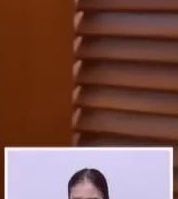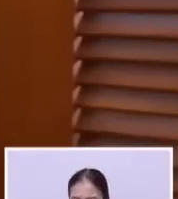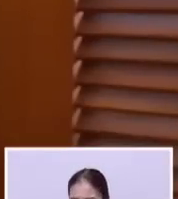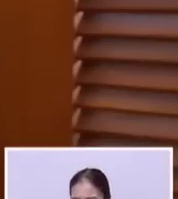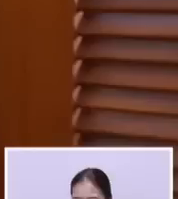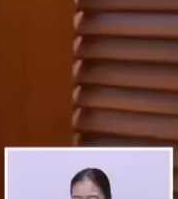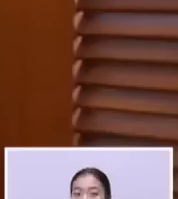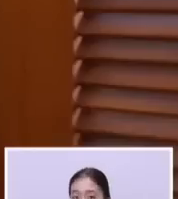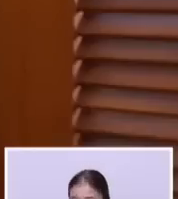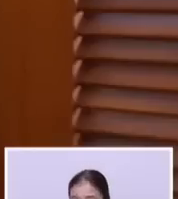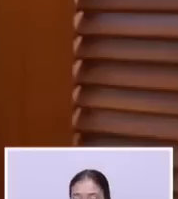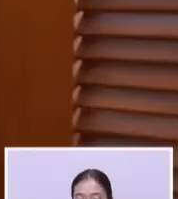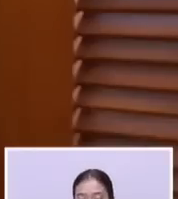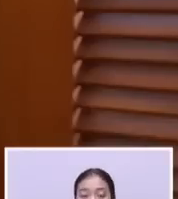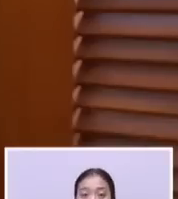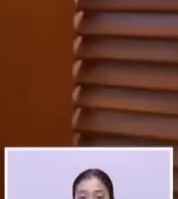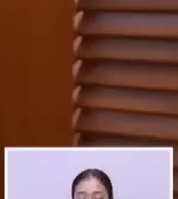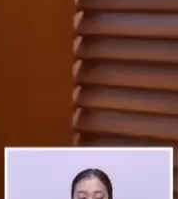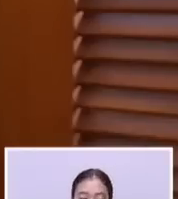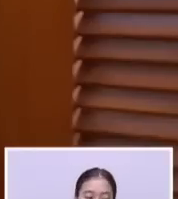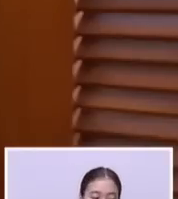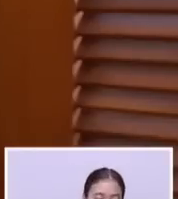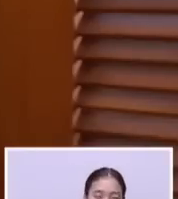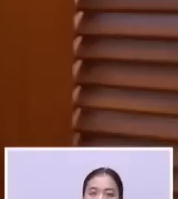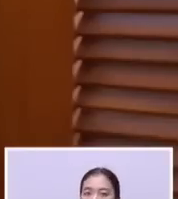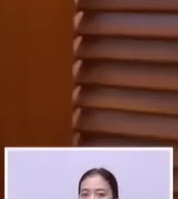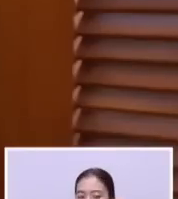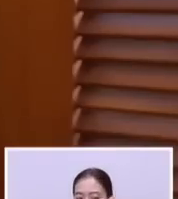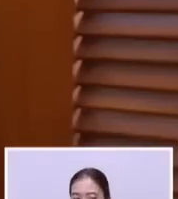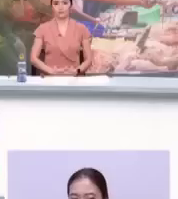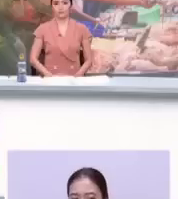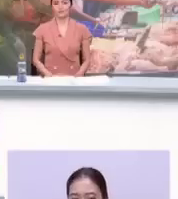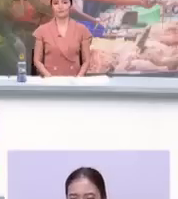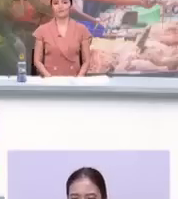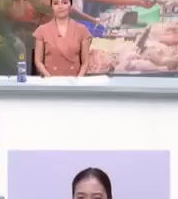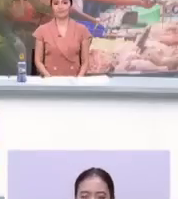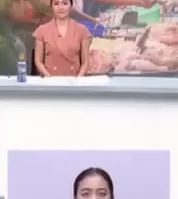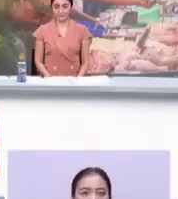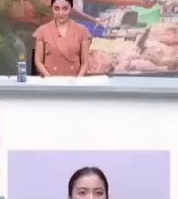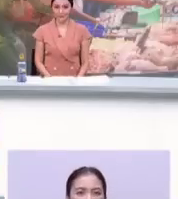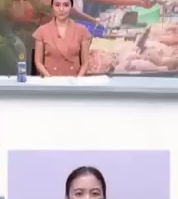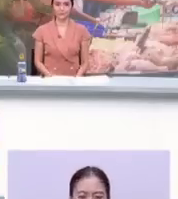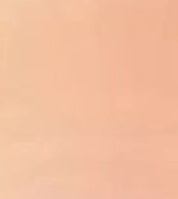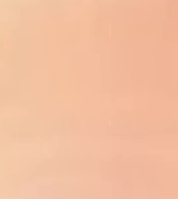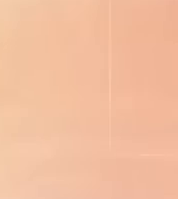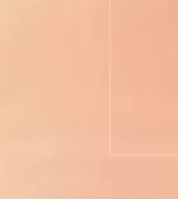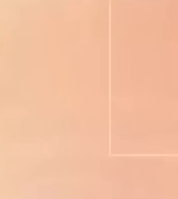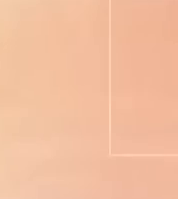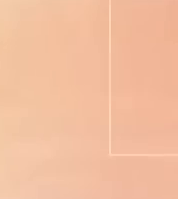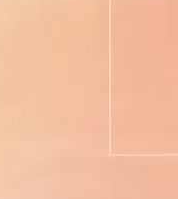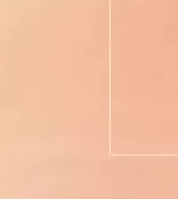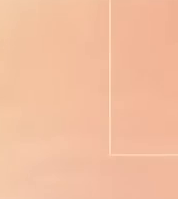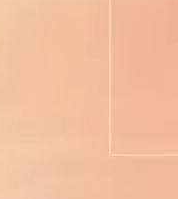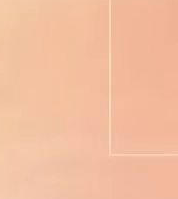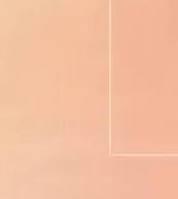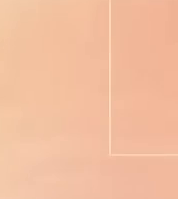หนได้รับผลกระทบอีกจากการได้รับวัคซีนต้านโควิด19จากอินเดียค่ะ ผมวันนี้ขอบคุณพี่มิกกี้มากครับขอบคุณ